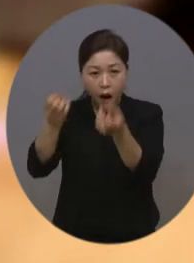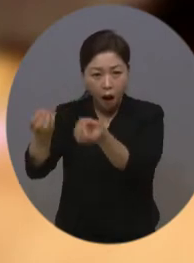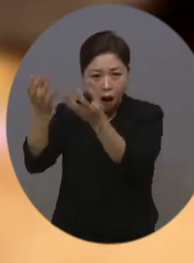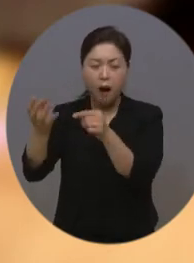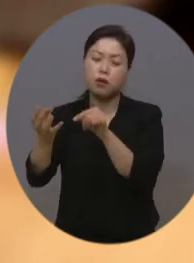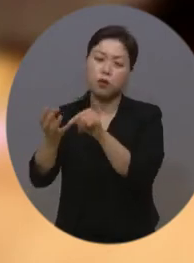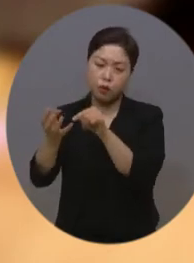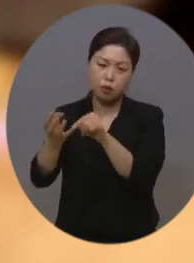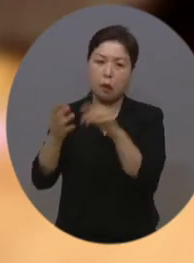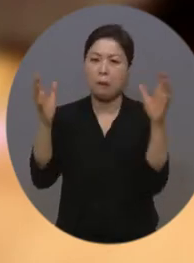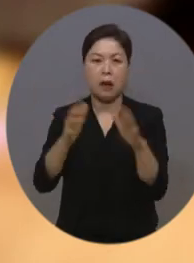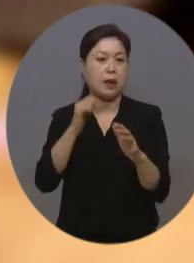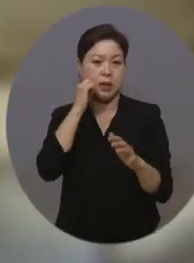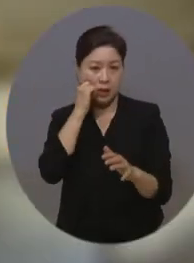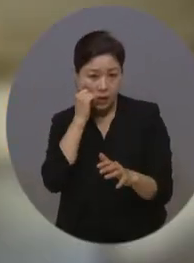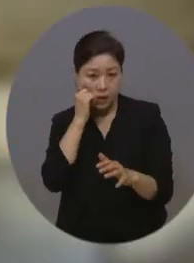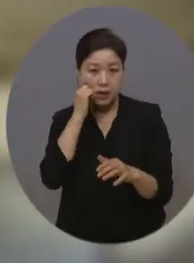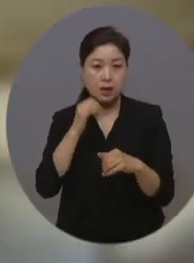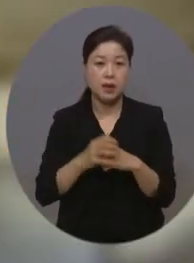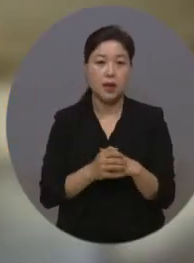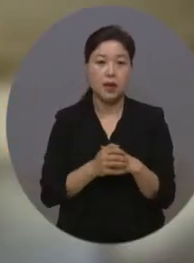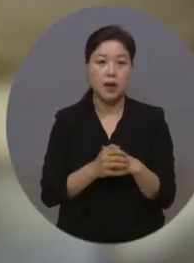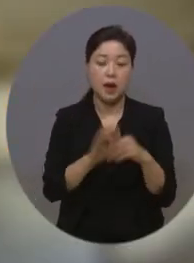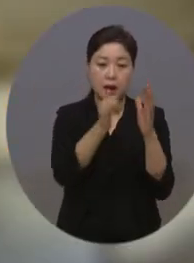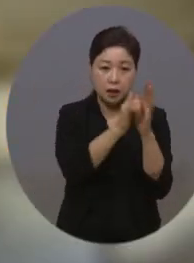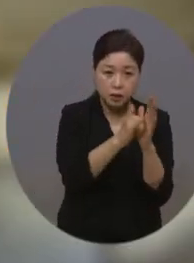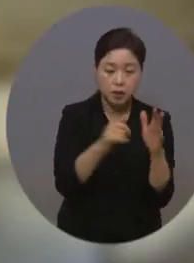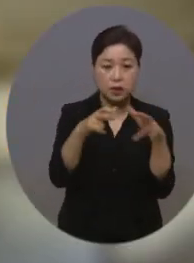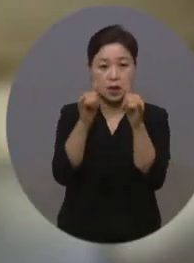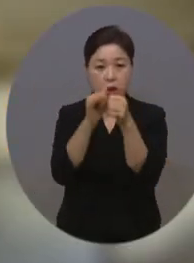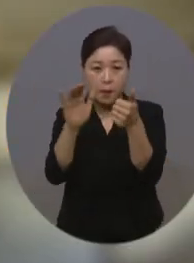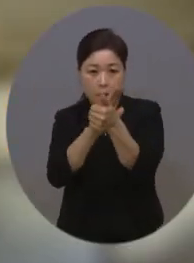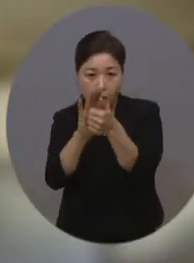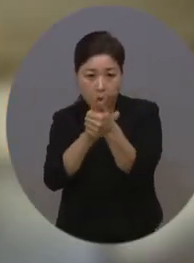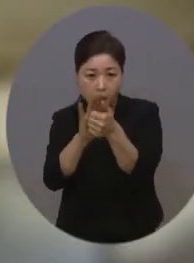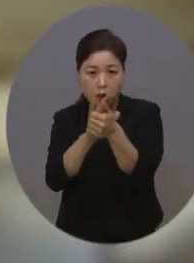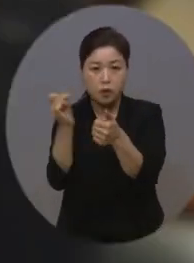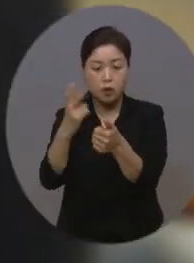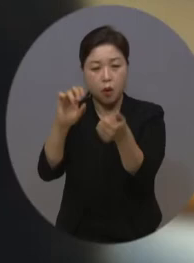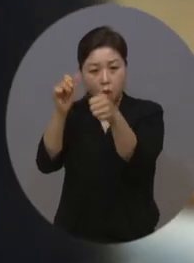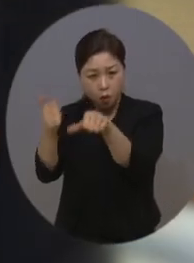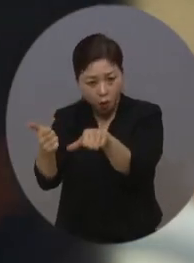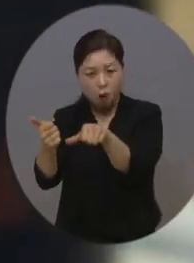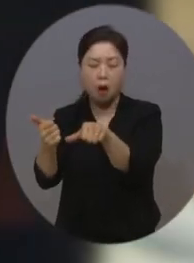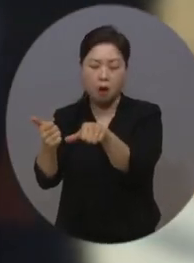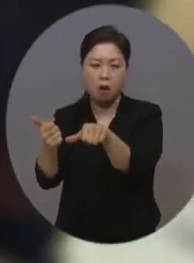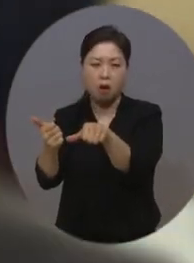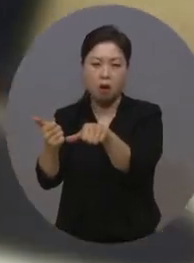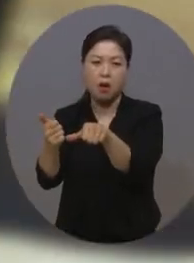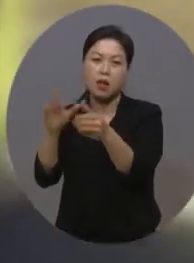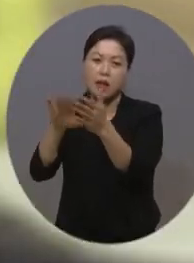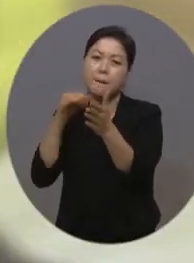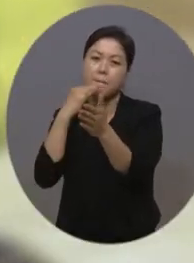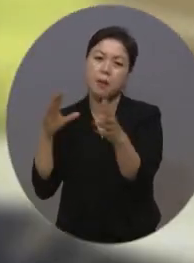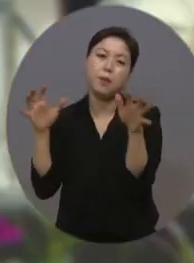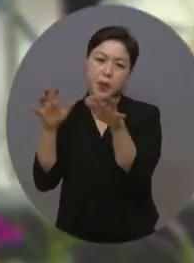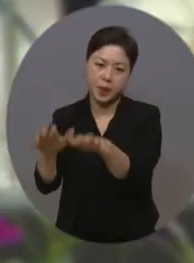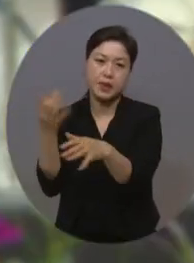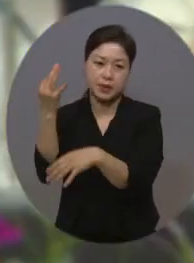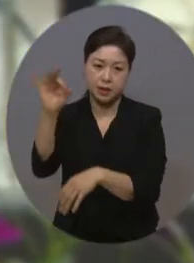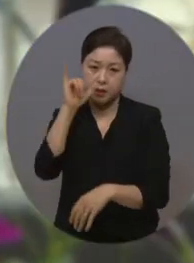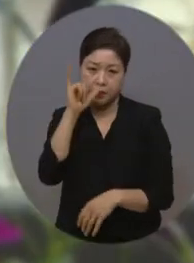가족이나 아동 노인 장애인 등의 돌보 밀려 인종으로 모이는 경우에만 예외를 인정 합니다